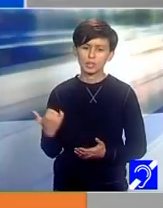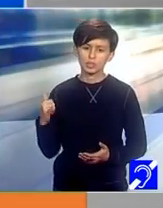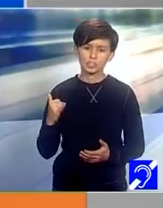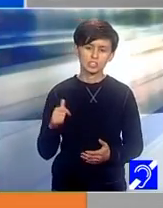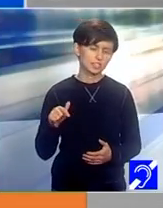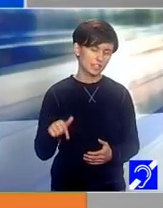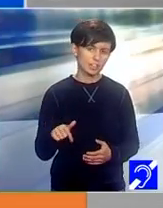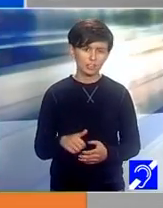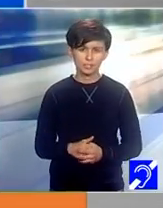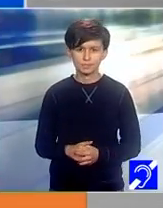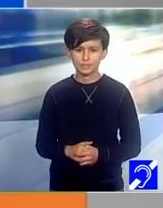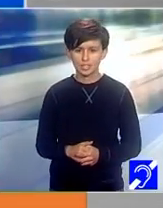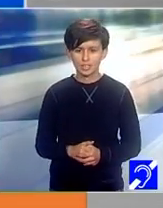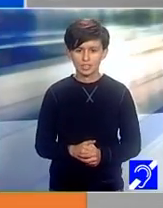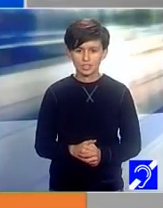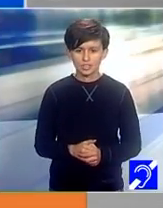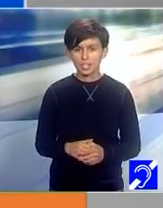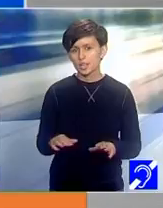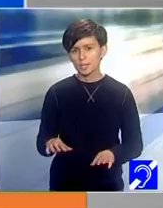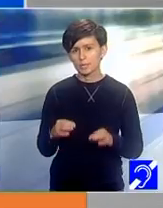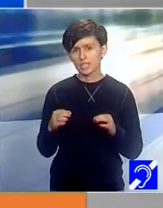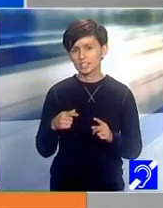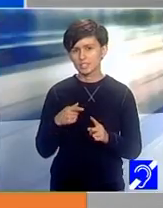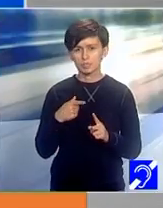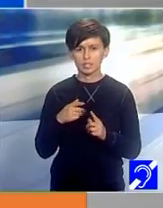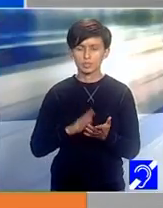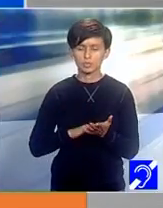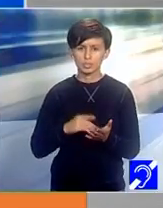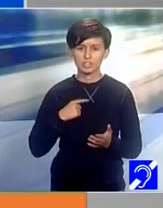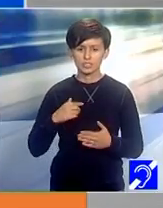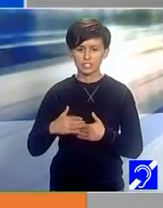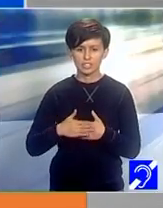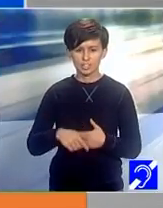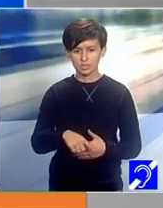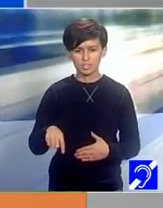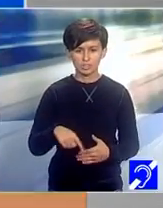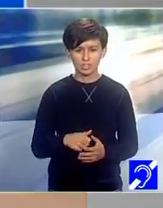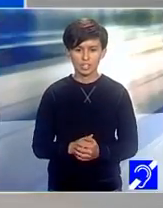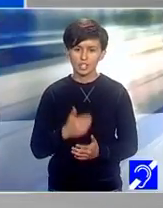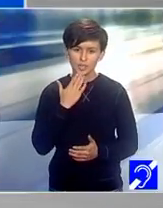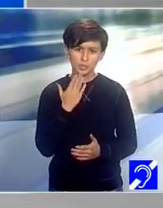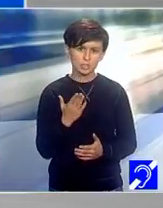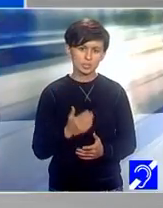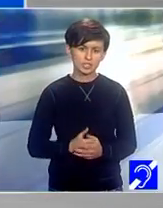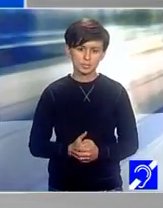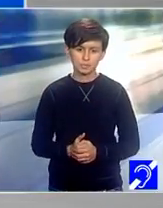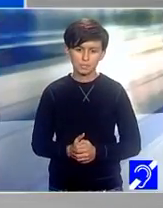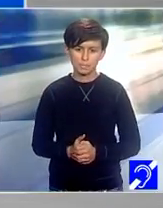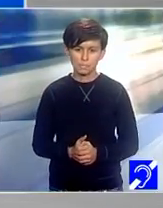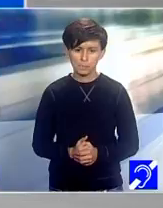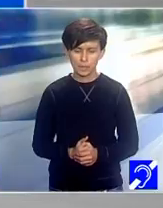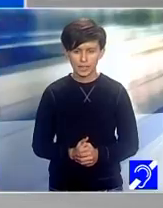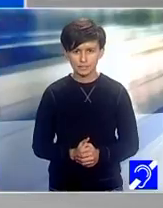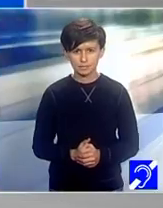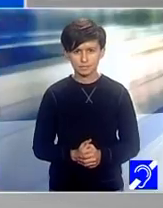voi. Nu-i nimic, mai găsim un pretext să ne fiți alături. Mulțumesc mult!